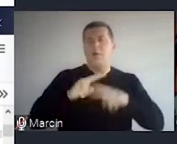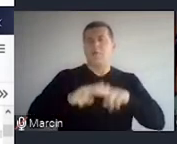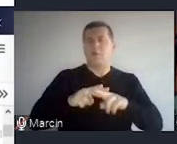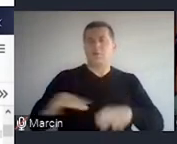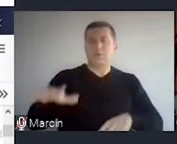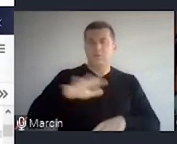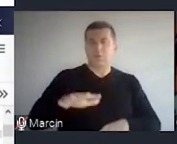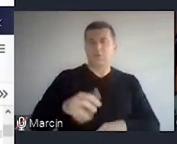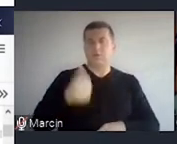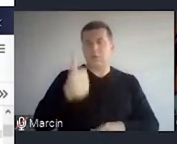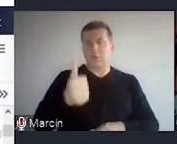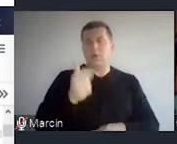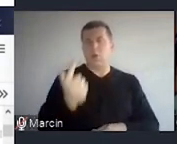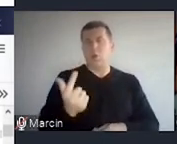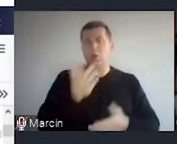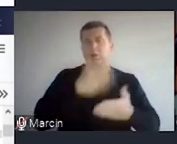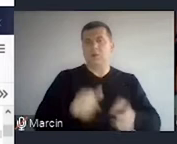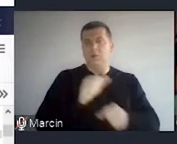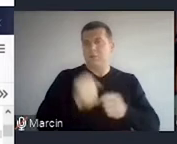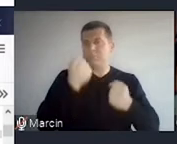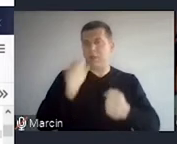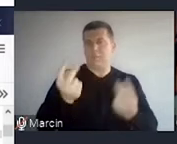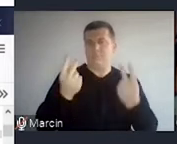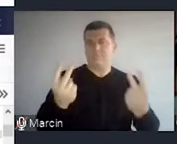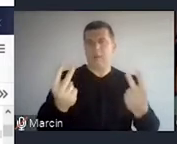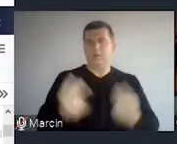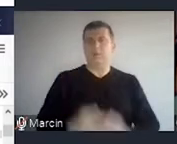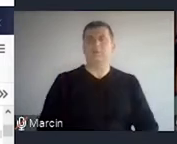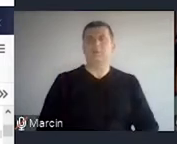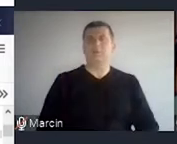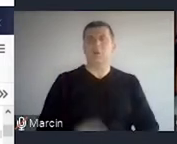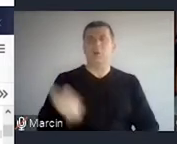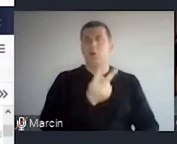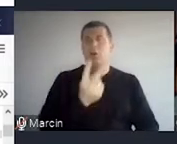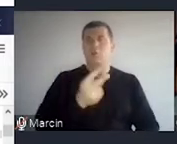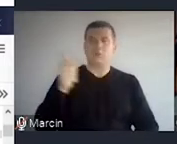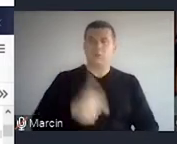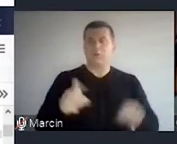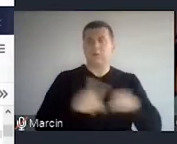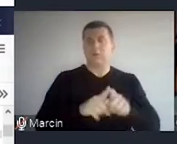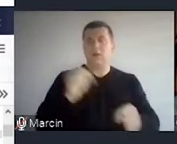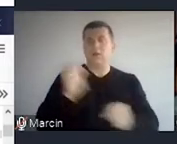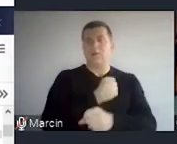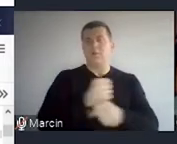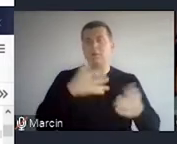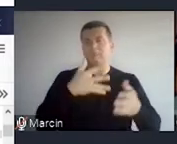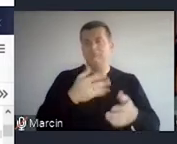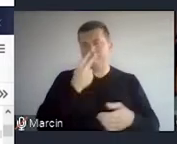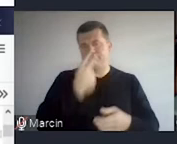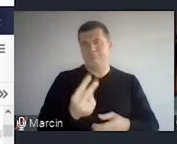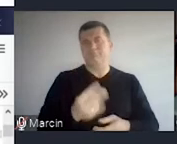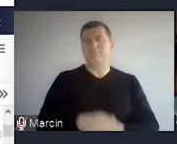I jedna, i druga część są bardzo ważne. Obie musimy tak samo poważnie traktować,